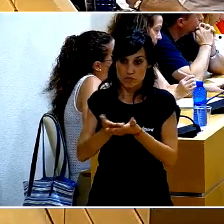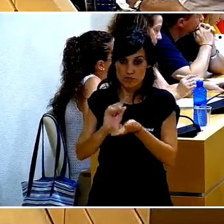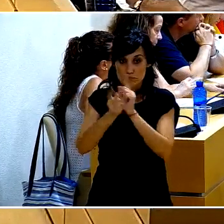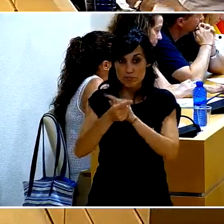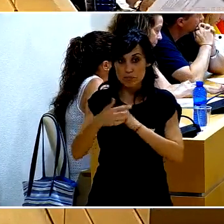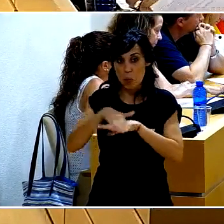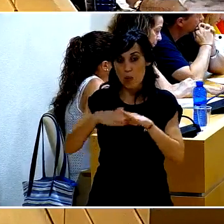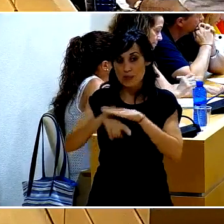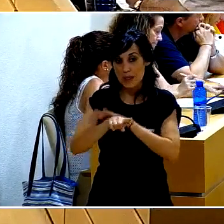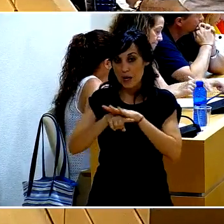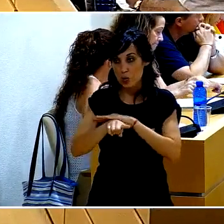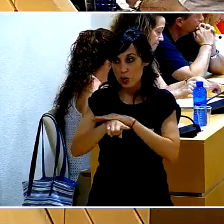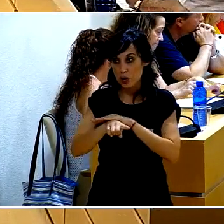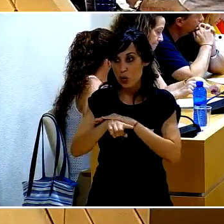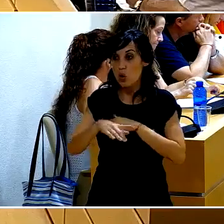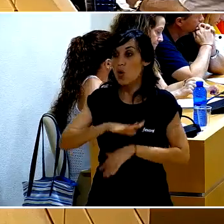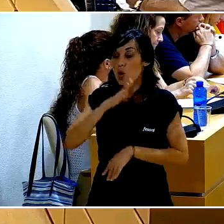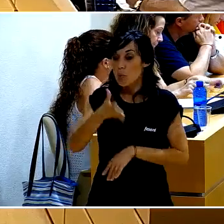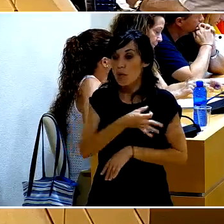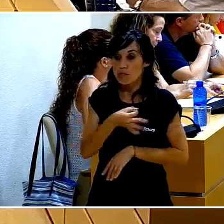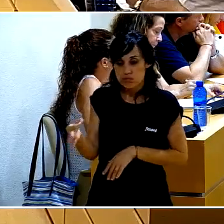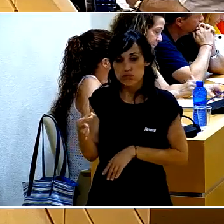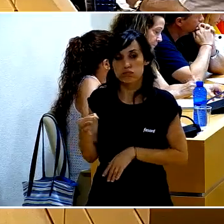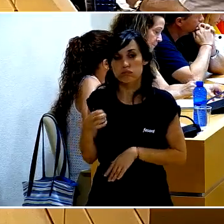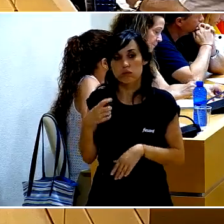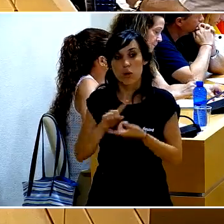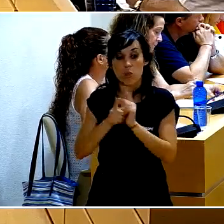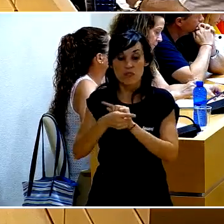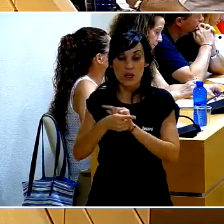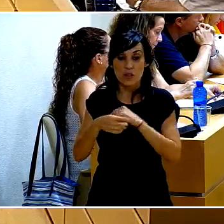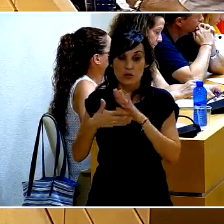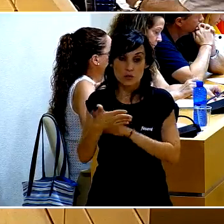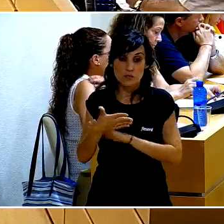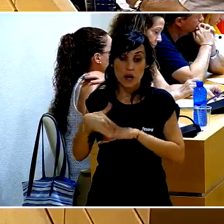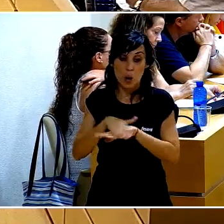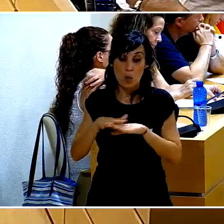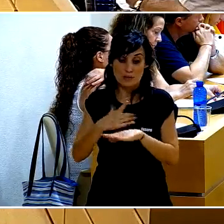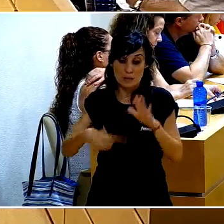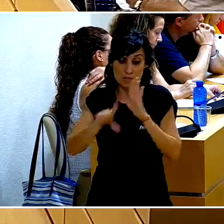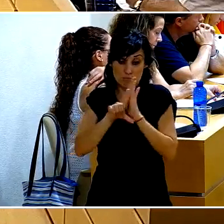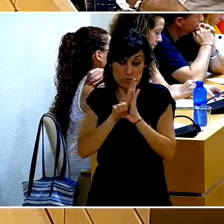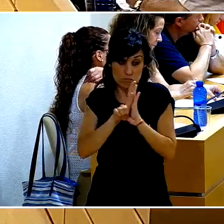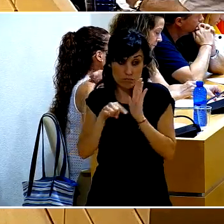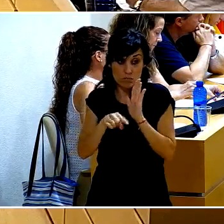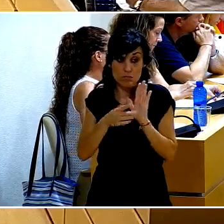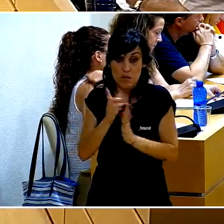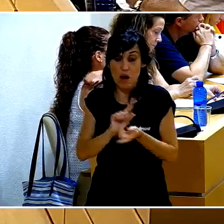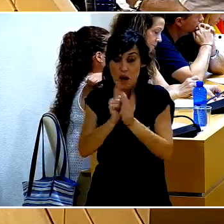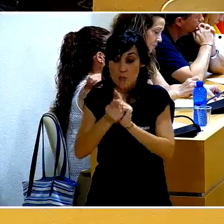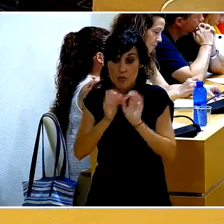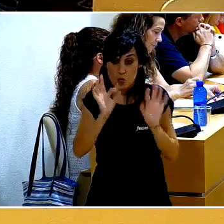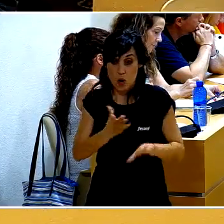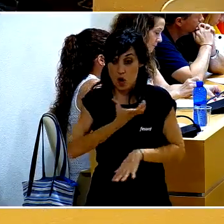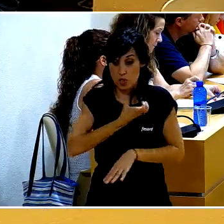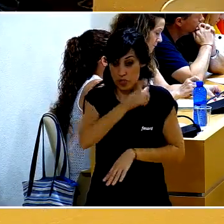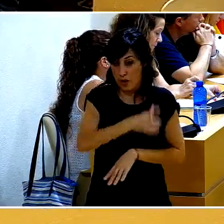la base de ejecución, porque efectivamente es una modificación que se basa en una modificación legislativa que ha cambiado, como ha dicho la